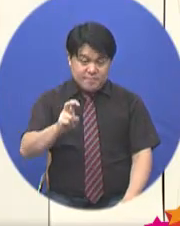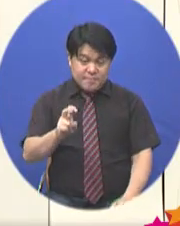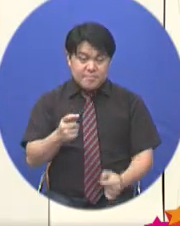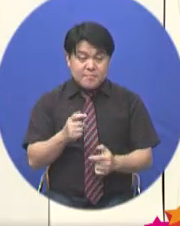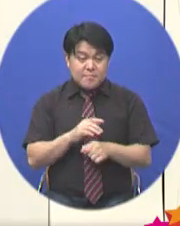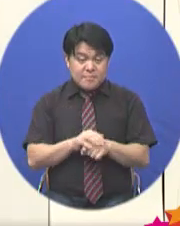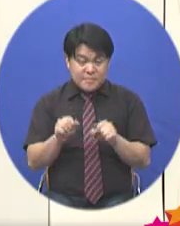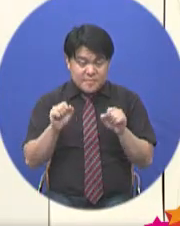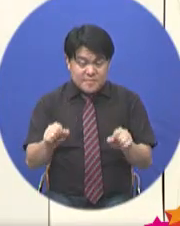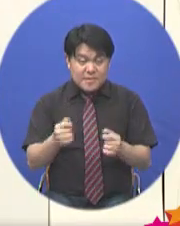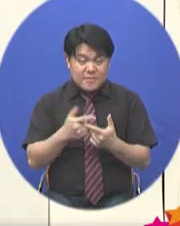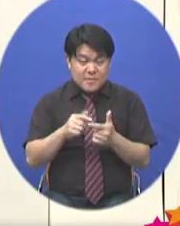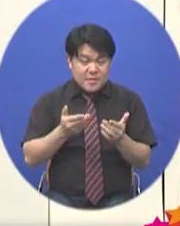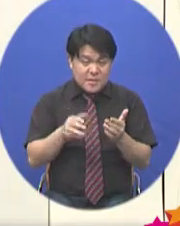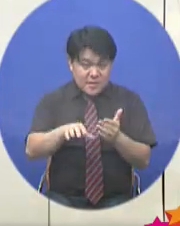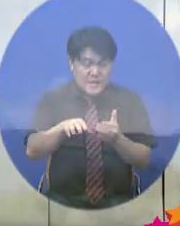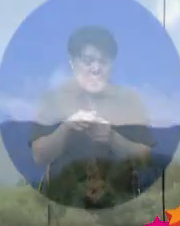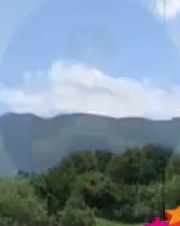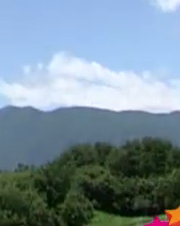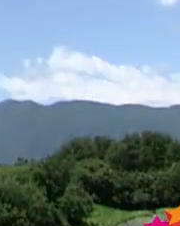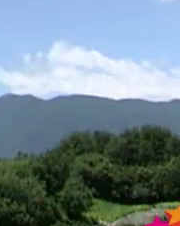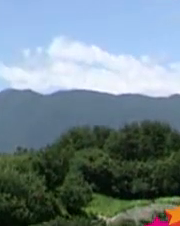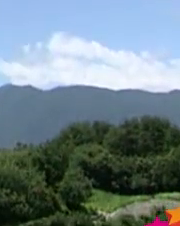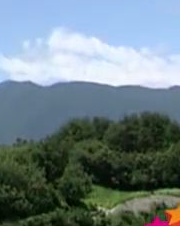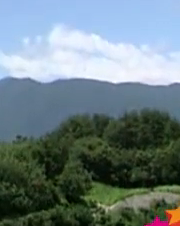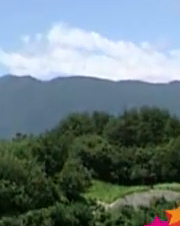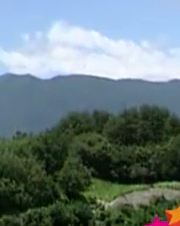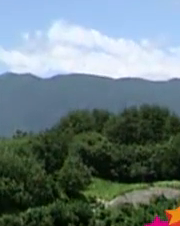끌어 부산항.